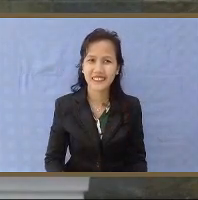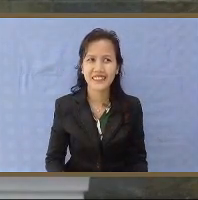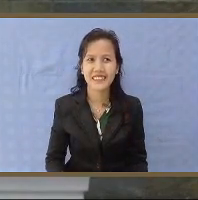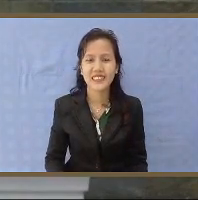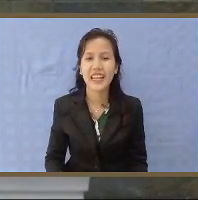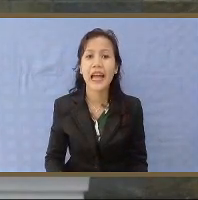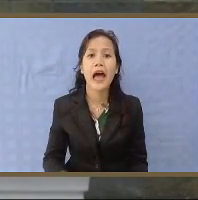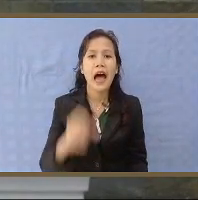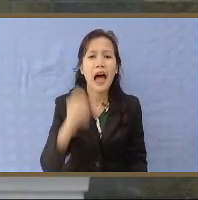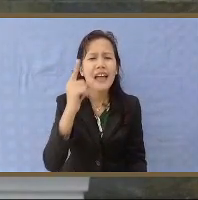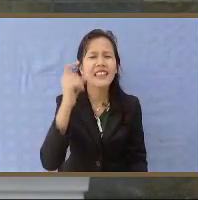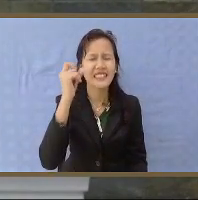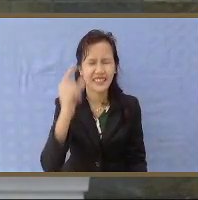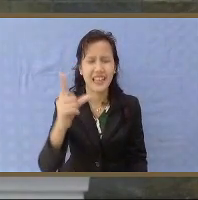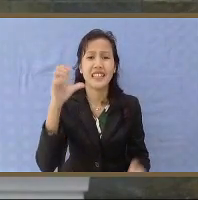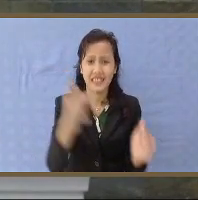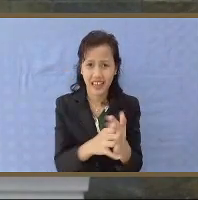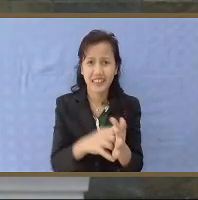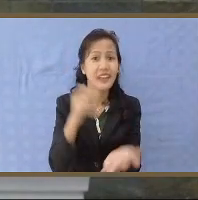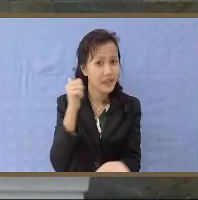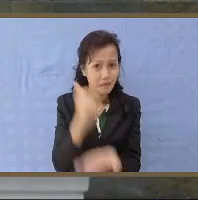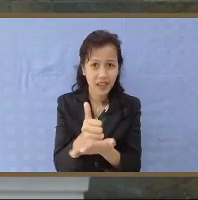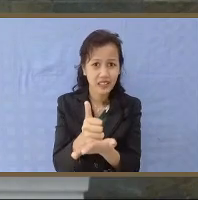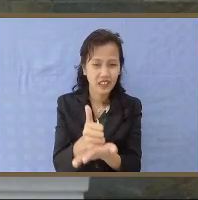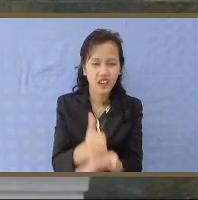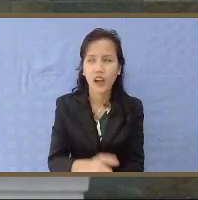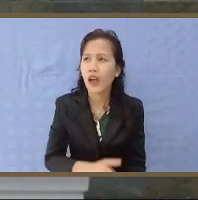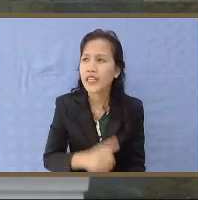Do you understand? Kapatid,